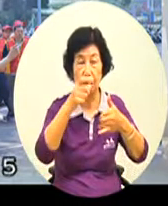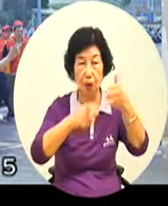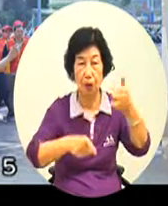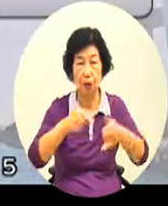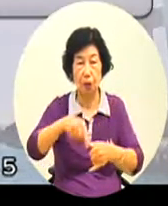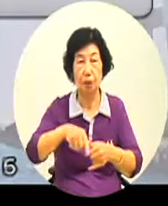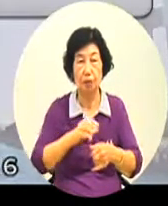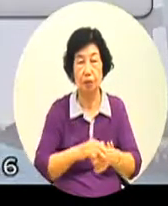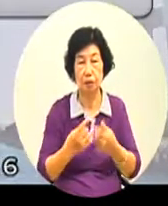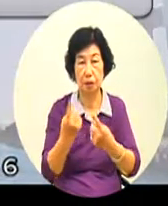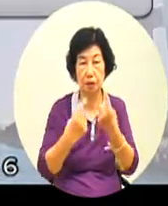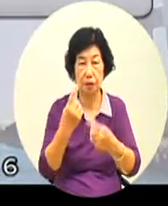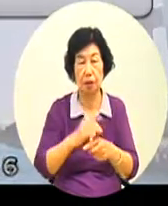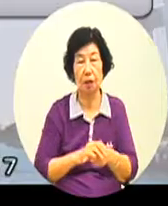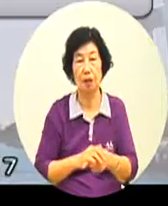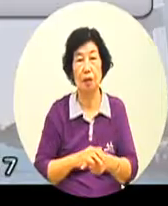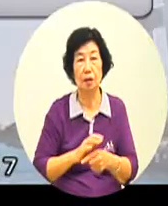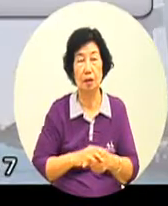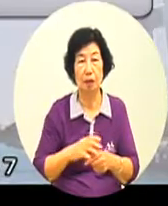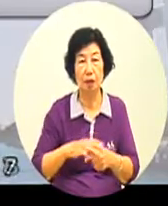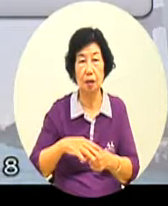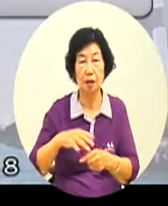眷村服务方面，